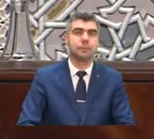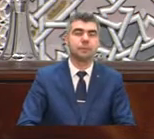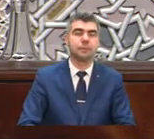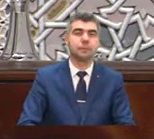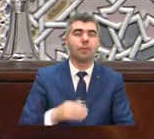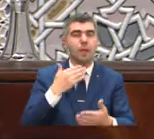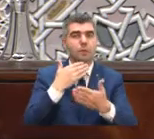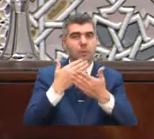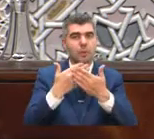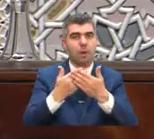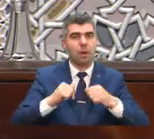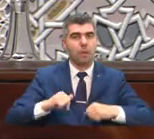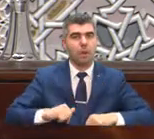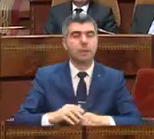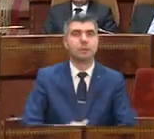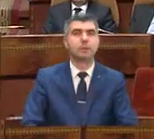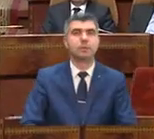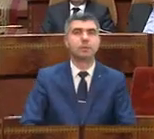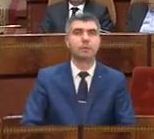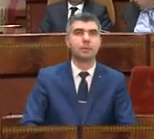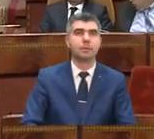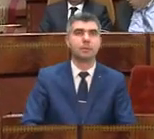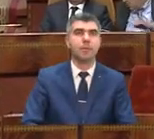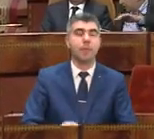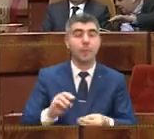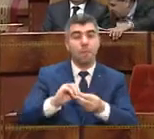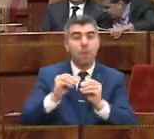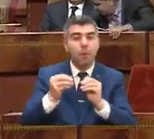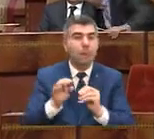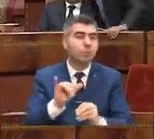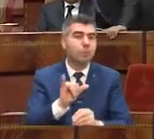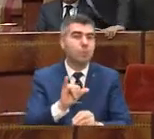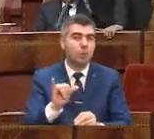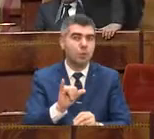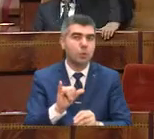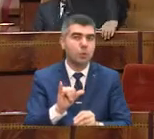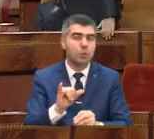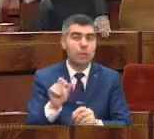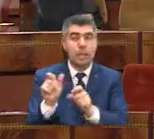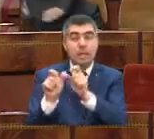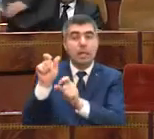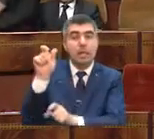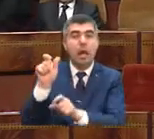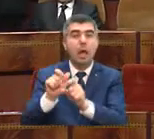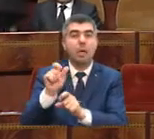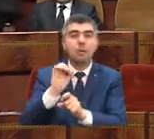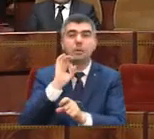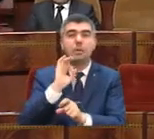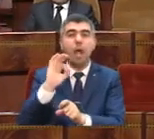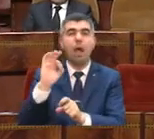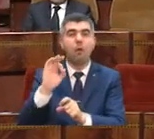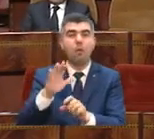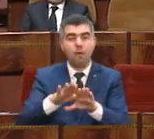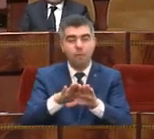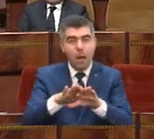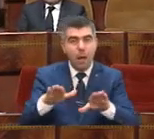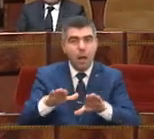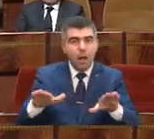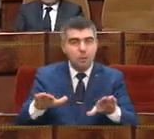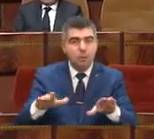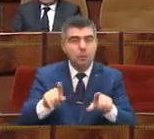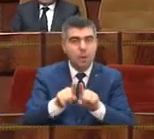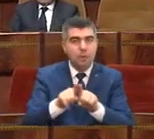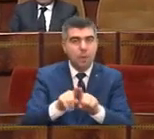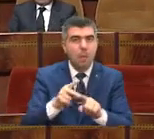شكرا السيد الوزير. المشكل اللي كاين هو ذوي الحقوق تمنعوا من الشواهد. الاب ديال